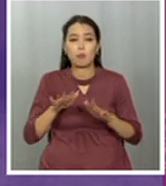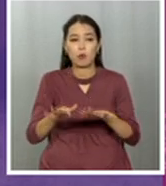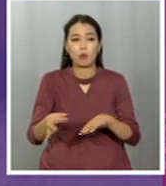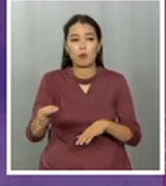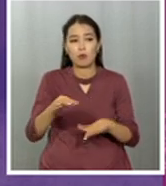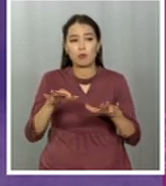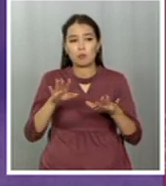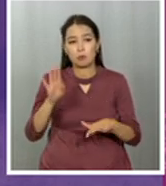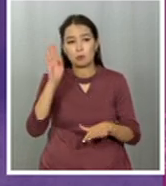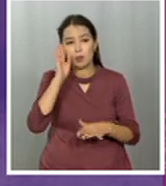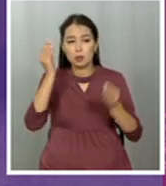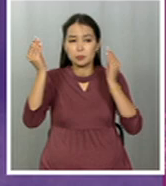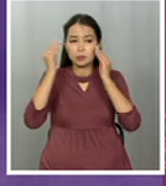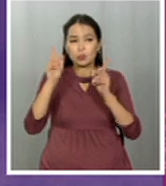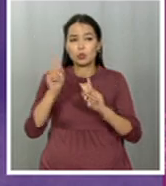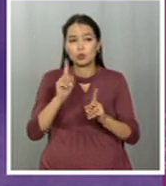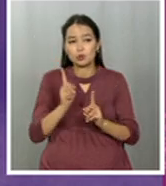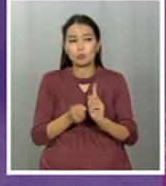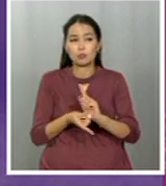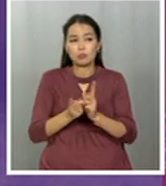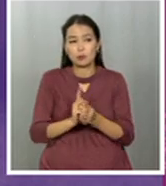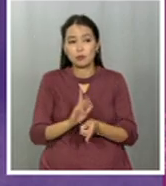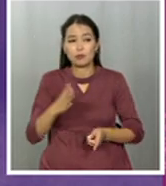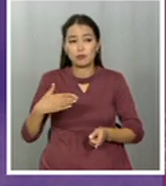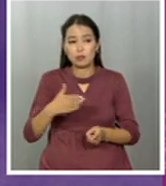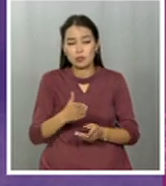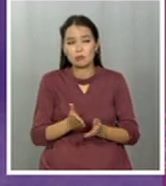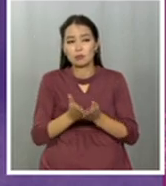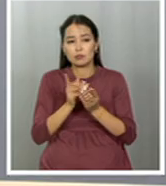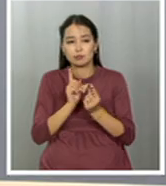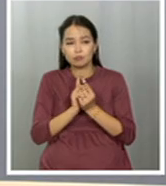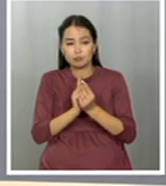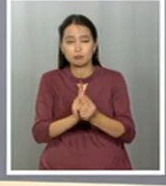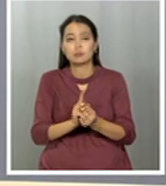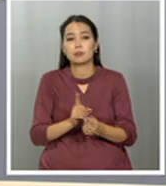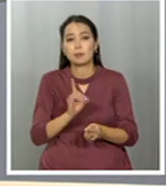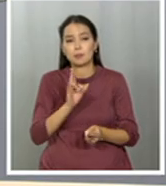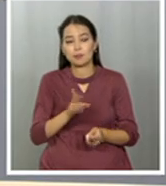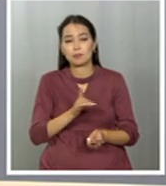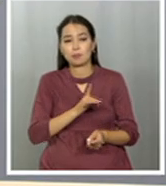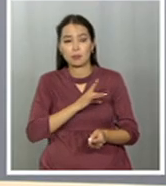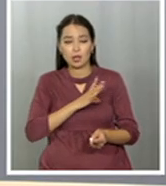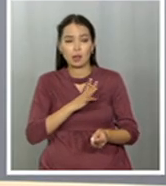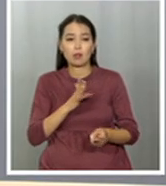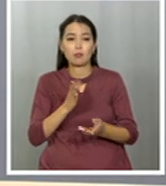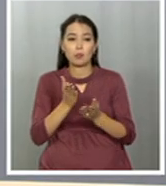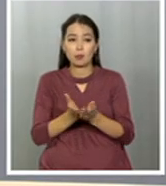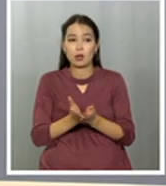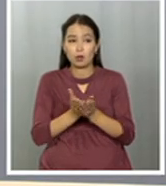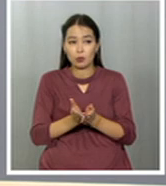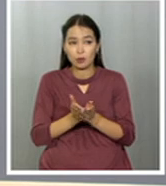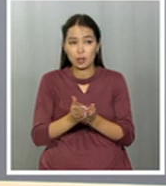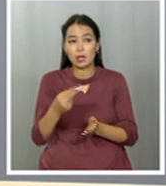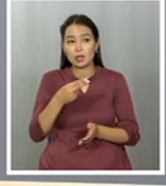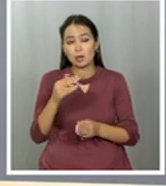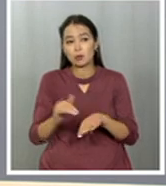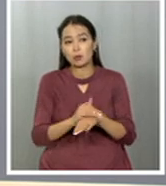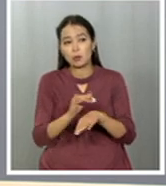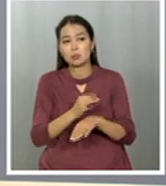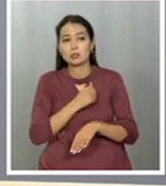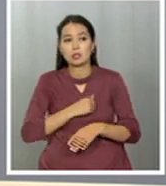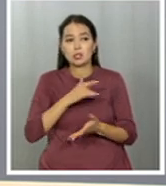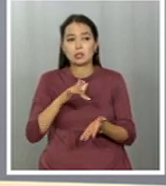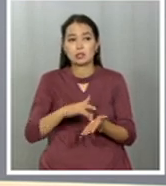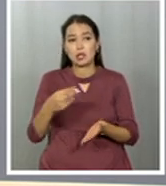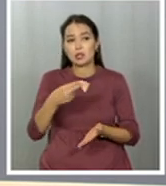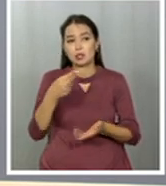что превращается в рыбу и плывет навстречу белому пароходу. Тема «Добра и зла» – центральная тема в творчестве Чингиза